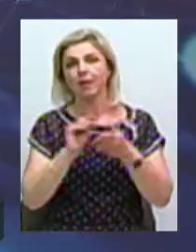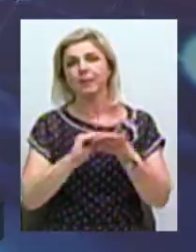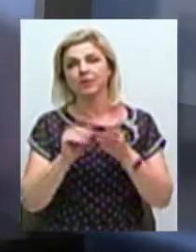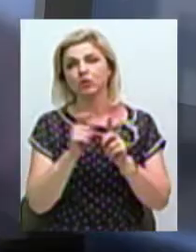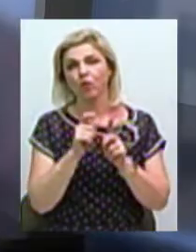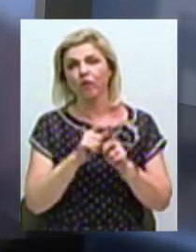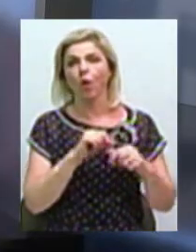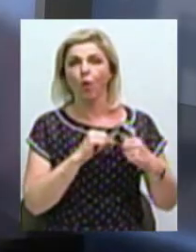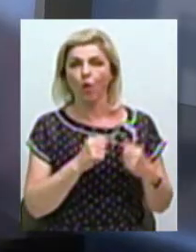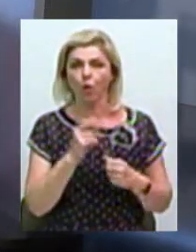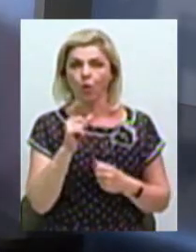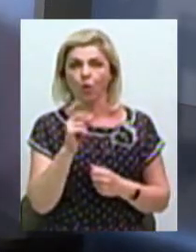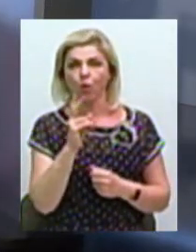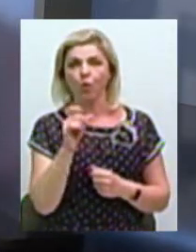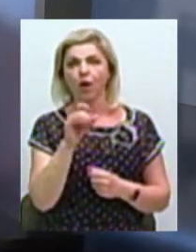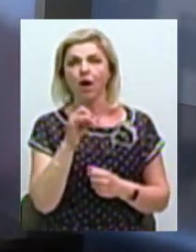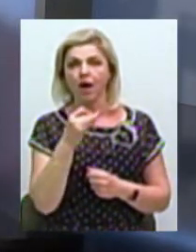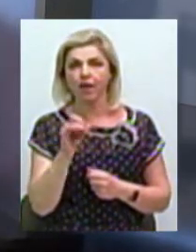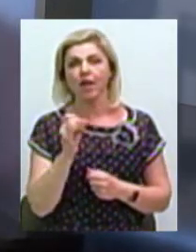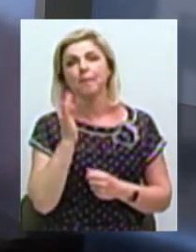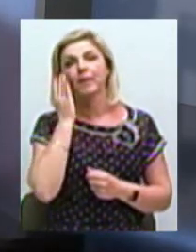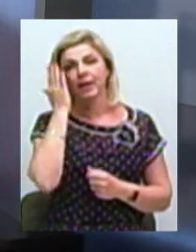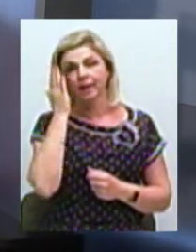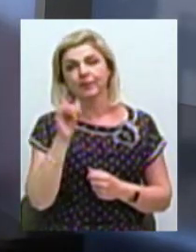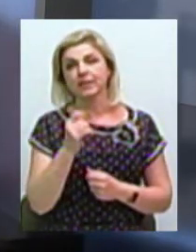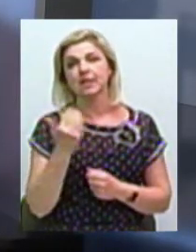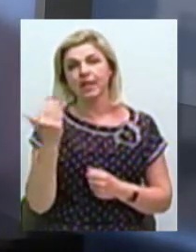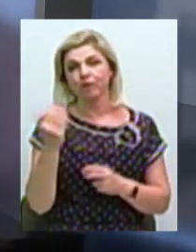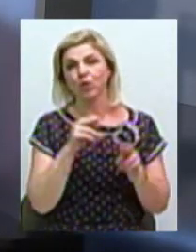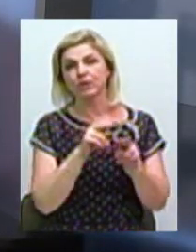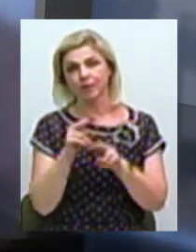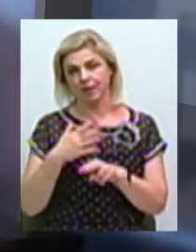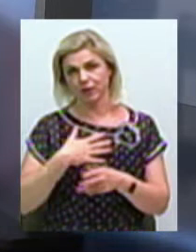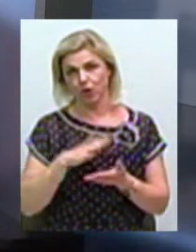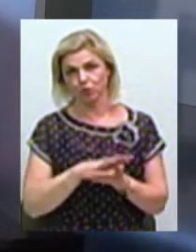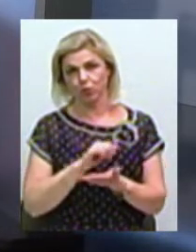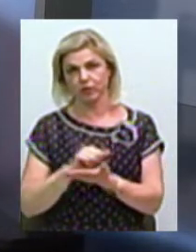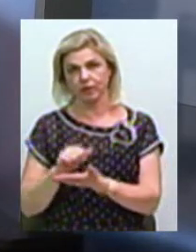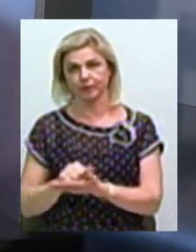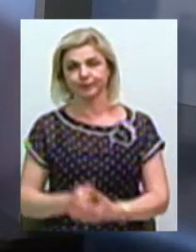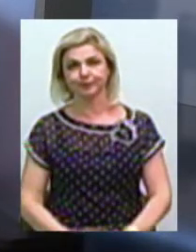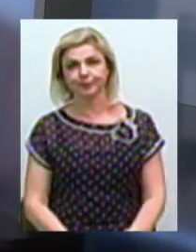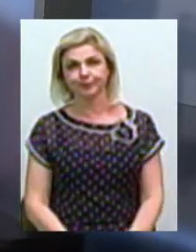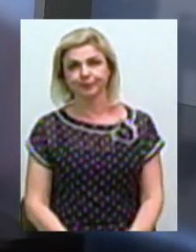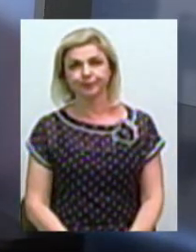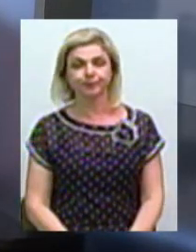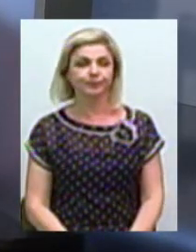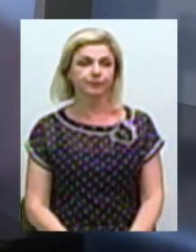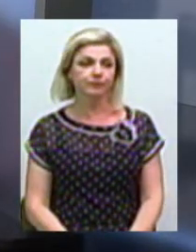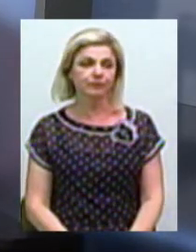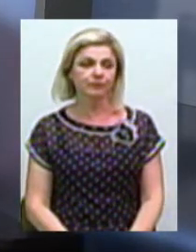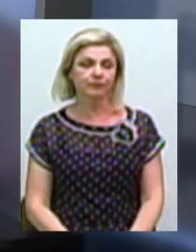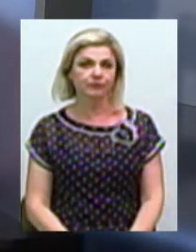мрій». За їх діями спостерігали Вікторія Андрушків та Василь Філімон. І я пропоную